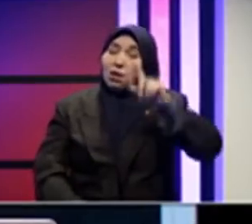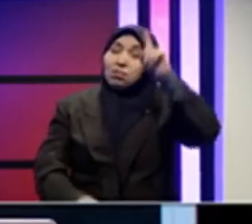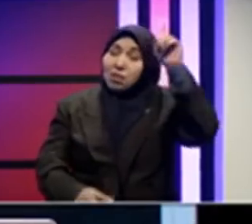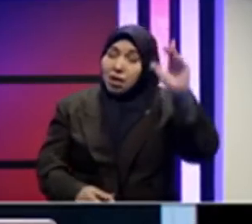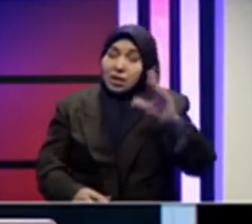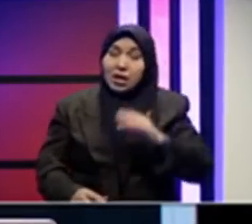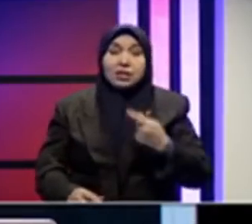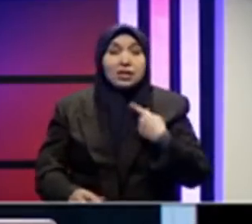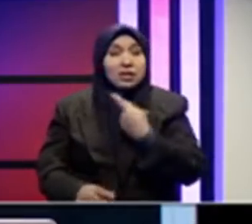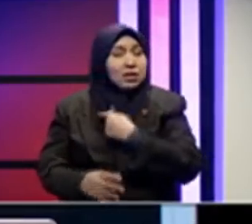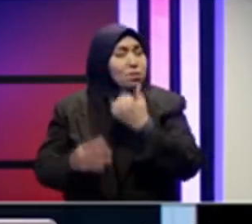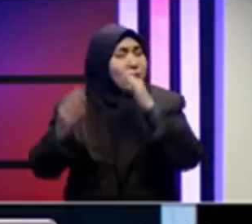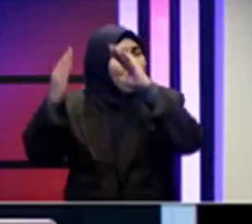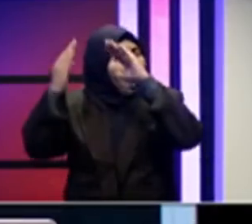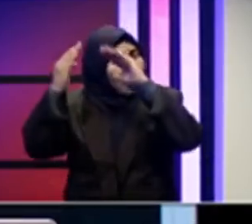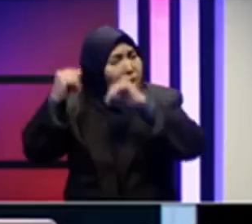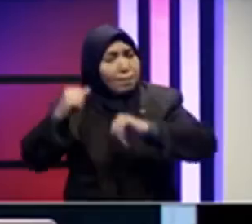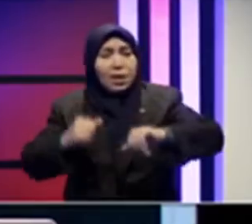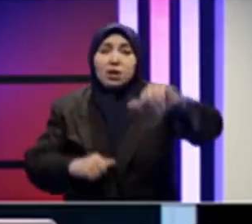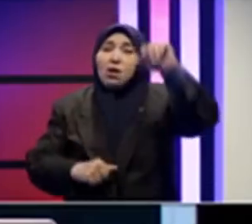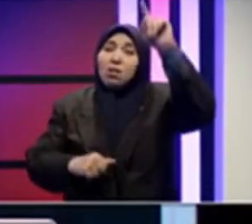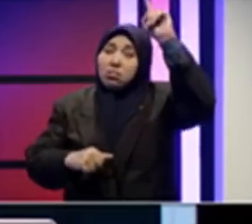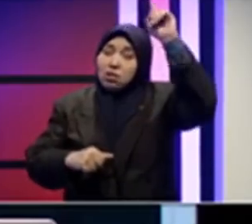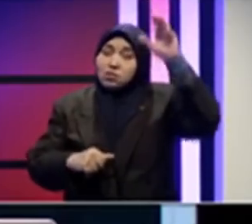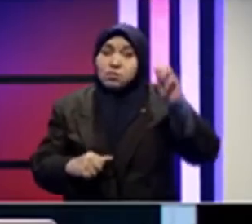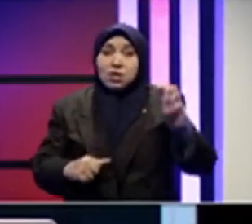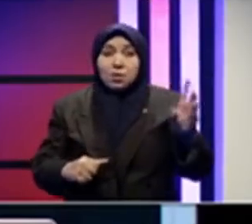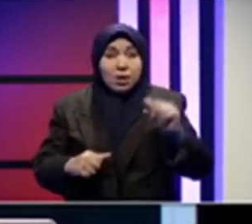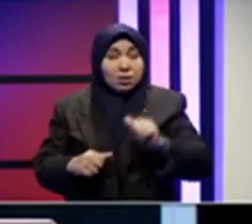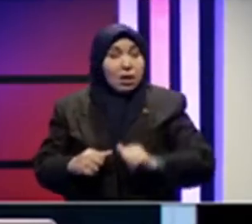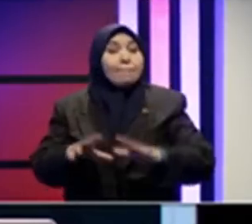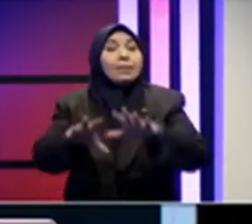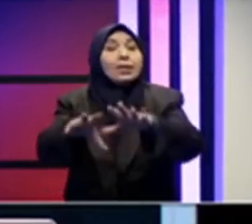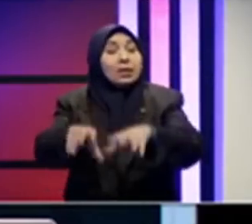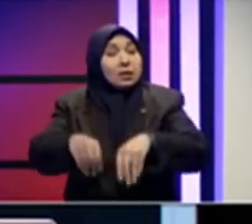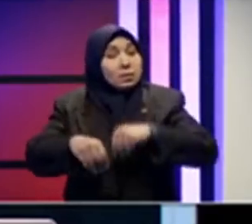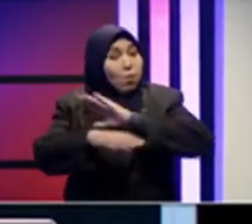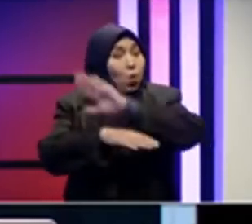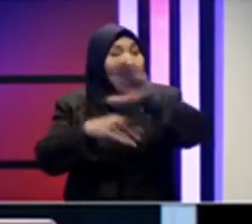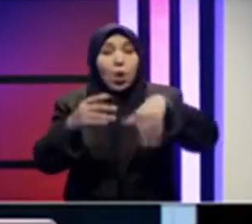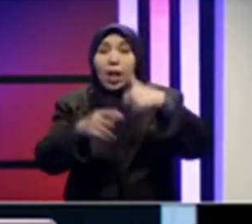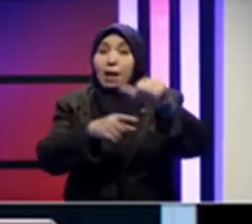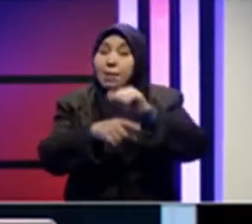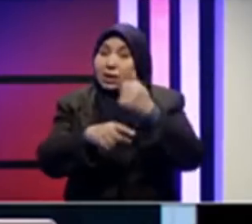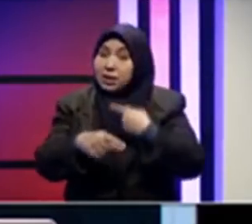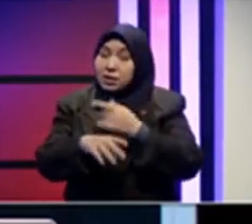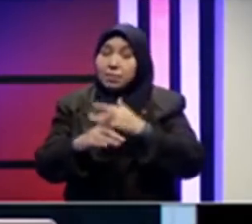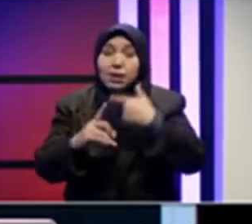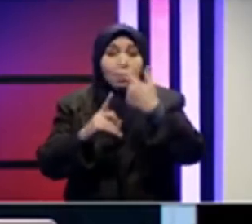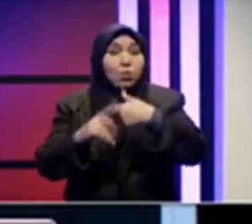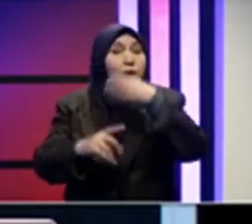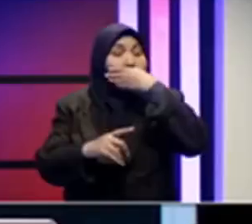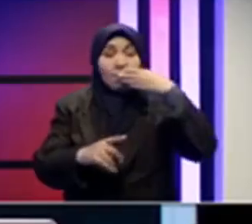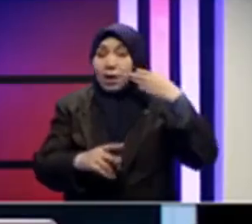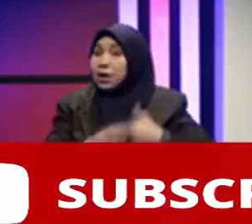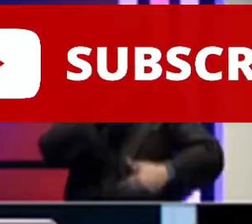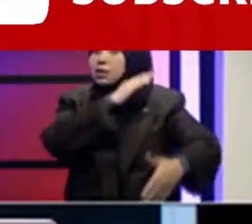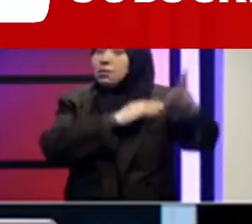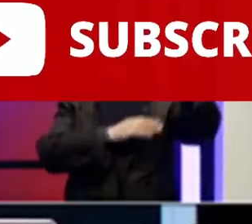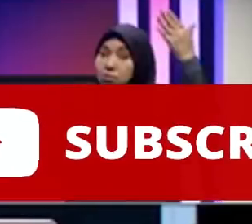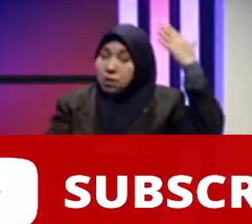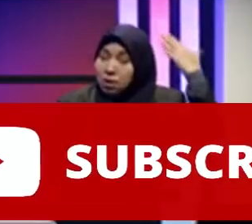bukan, kita sangat mengharapkan Allah Subhanahu Wa Taala menerima segala amalan kita pada bulan Ramadan yang lalu. Allahumma taqabbal